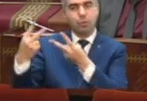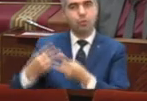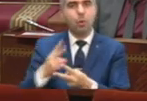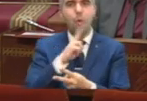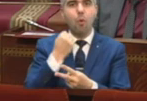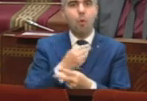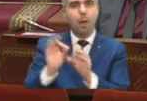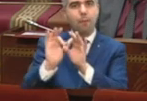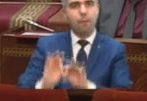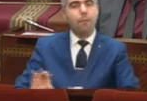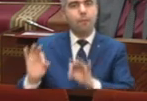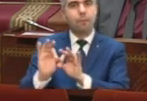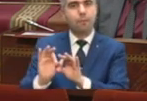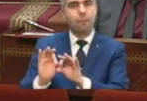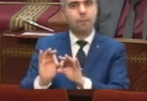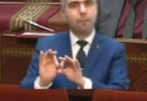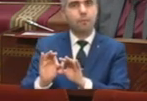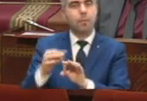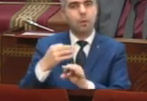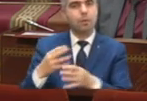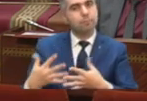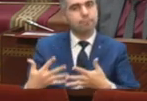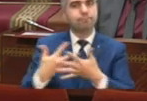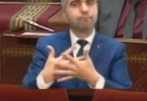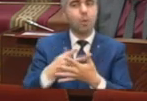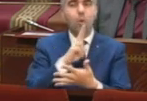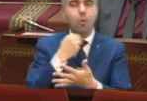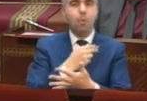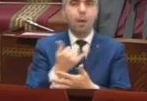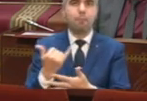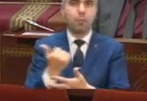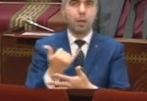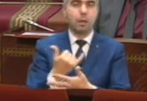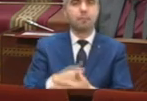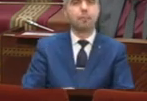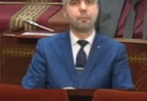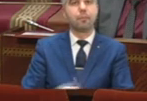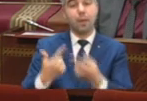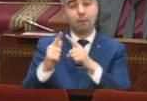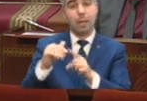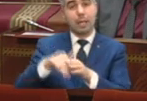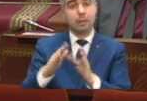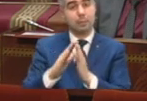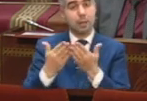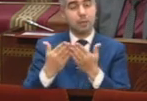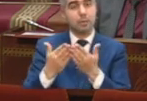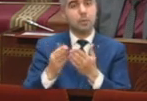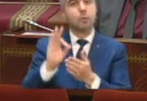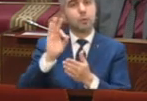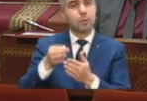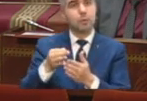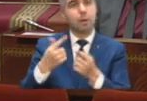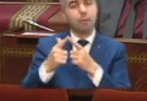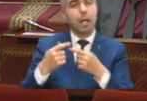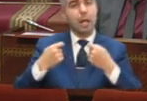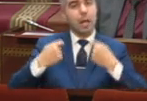ما تضامنش مع بعضها البعض والحكومة متضامنة، وبالتالي نحن نزكي في المجموعة النيابية ما جاء به الزملاء، وعلى رئاسة